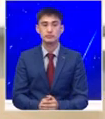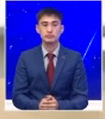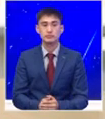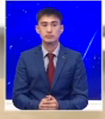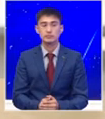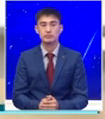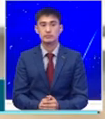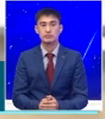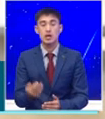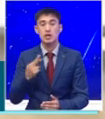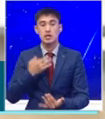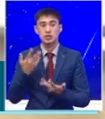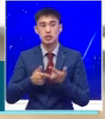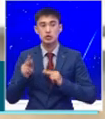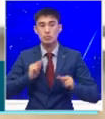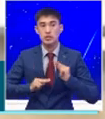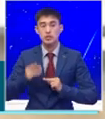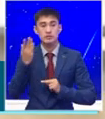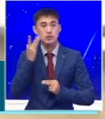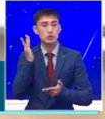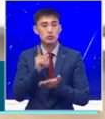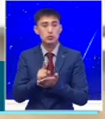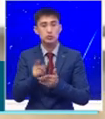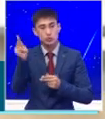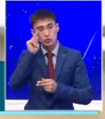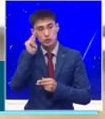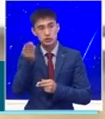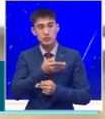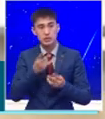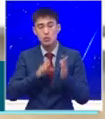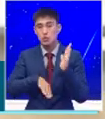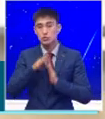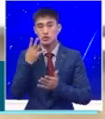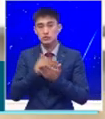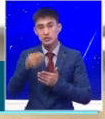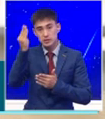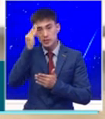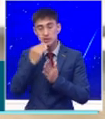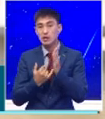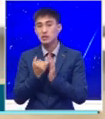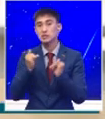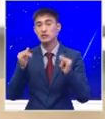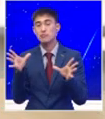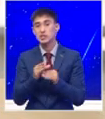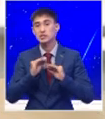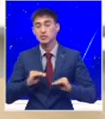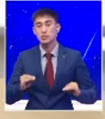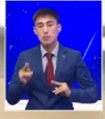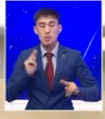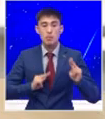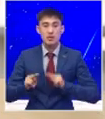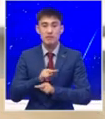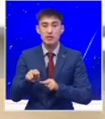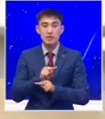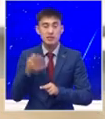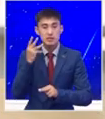мечта Я считаю что педагог всегда должен учиться нам надо совершенствовать свои знаний и расти вместе с детьми преподавание